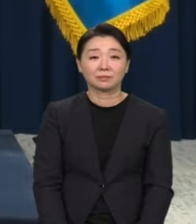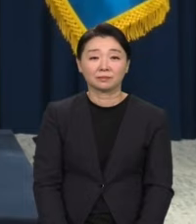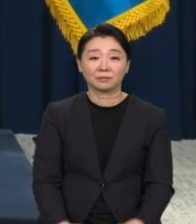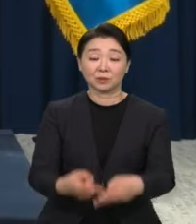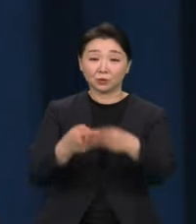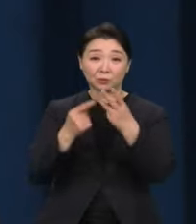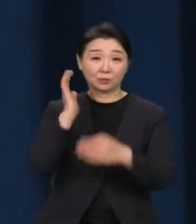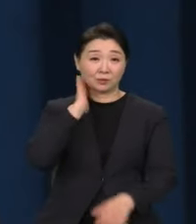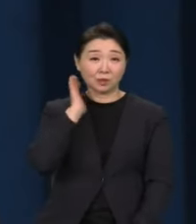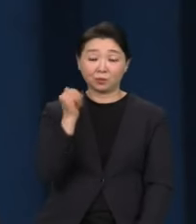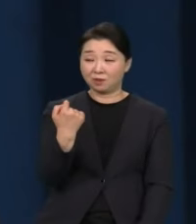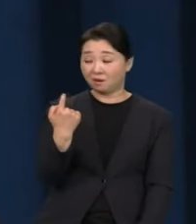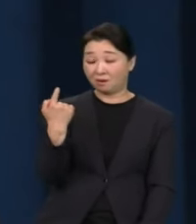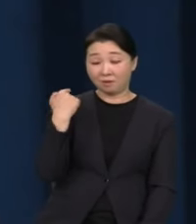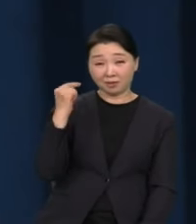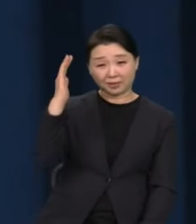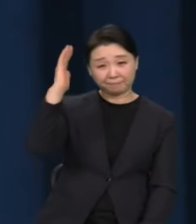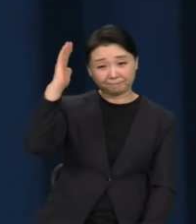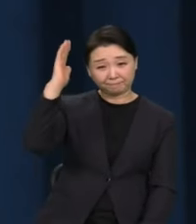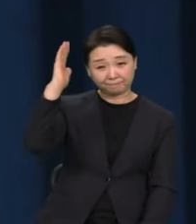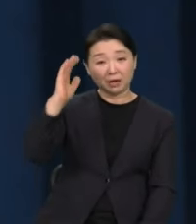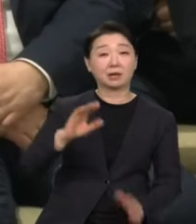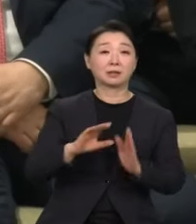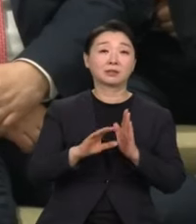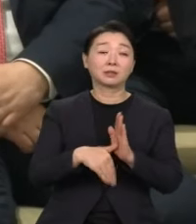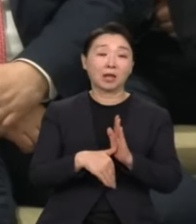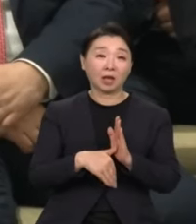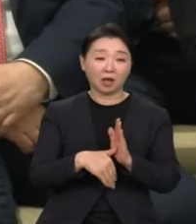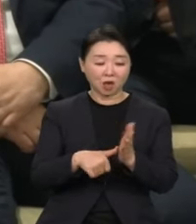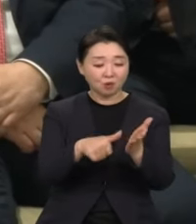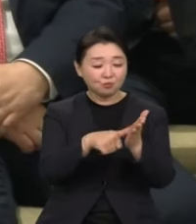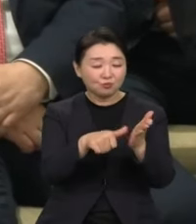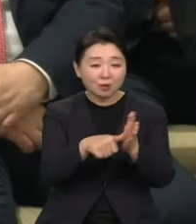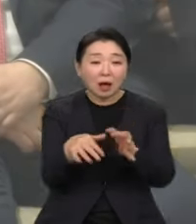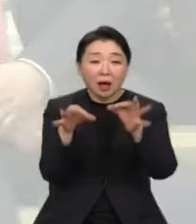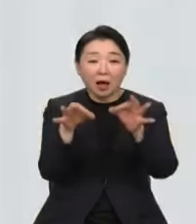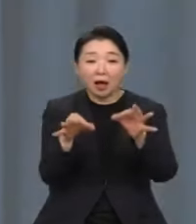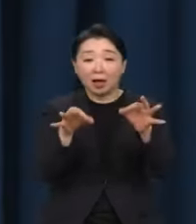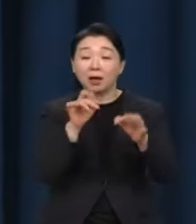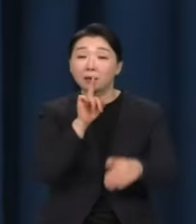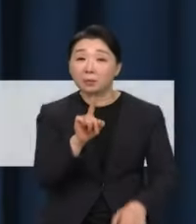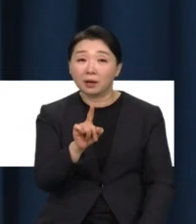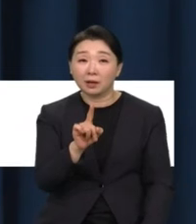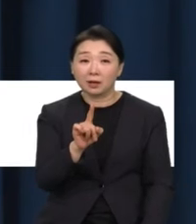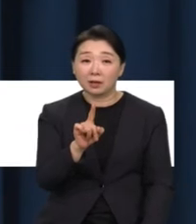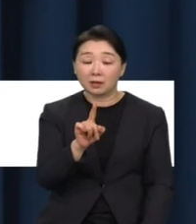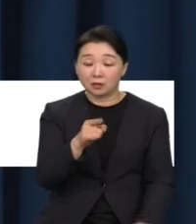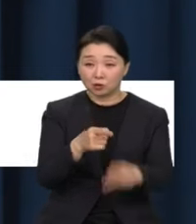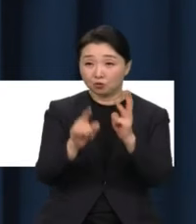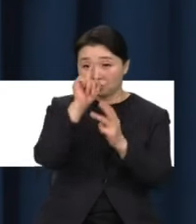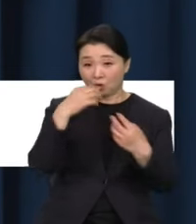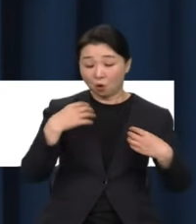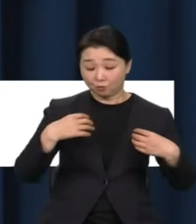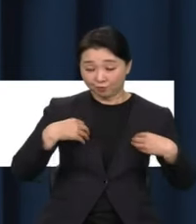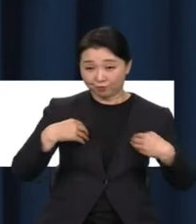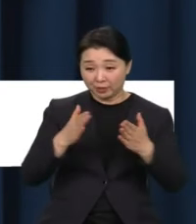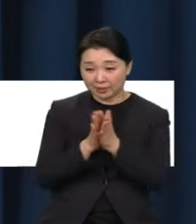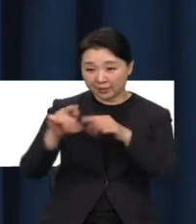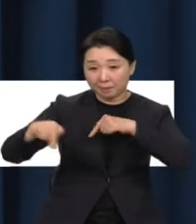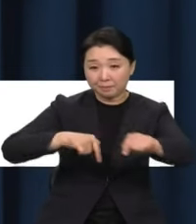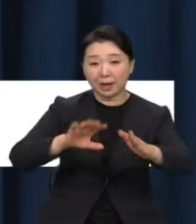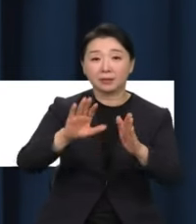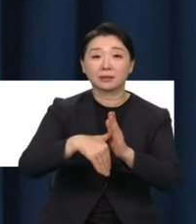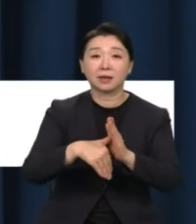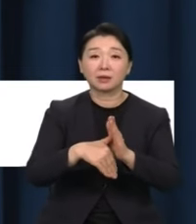윤석열 대통령은 어제 대국민 담화에서 물가를 언급했습니다. 우리 정부 출범 당시 6